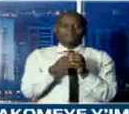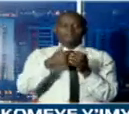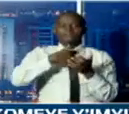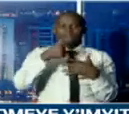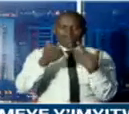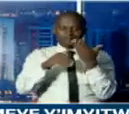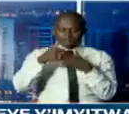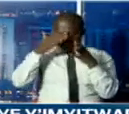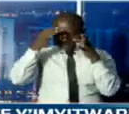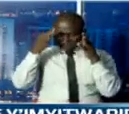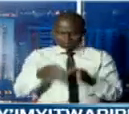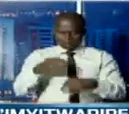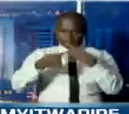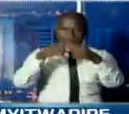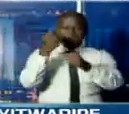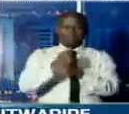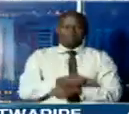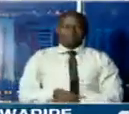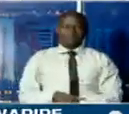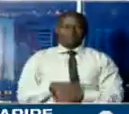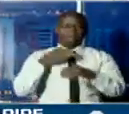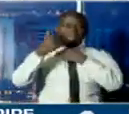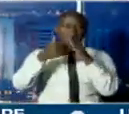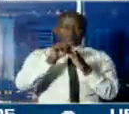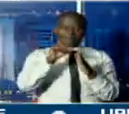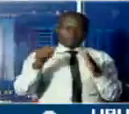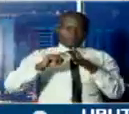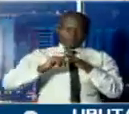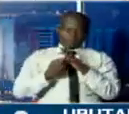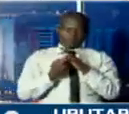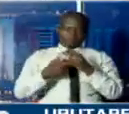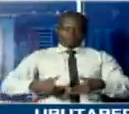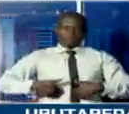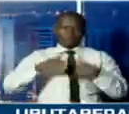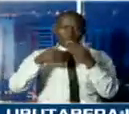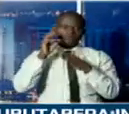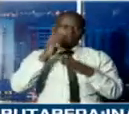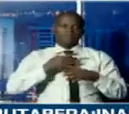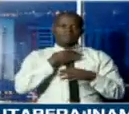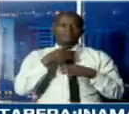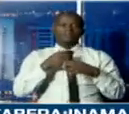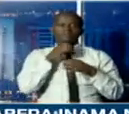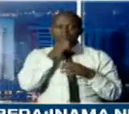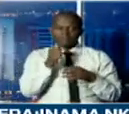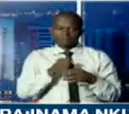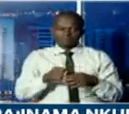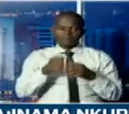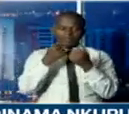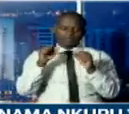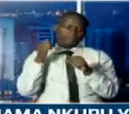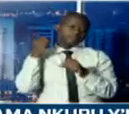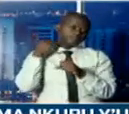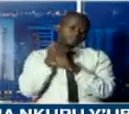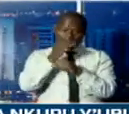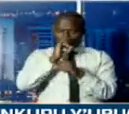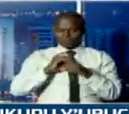n'ibyo kiyemeza gukomeza gukora. Mbere y'uko icyumweru cy'icyunamo gitangira, ngo urubyiruko ruzasura abasaza n'abakecuru barokotse Jenoside yakorewe